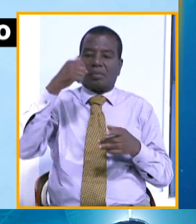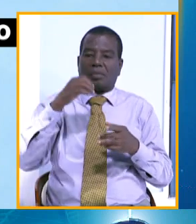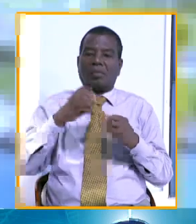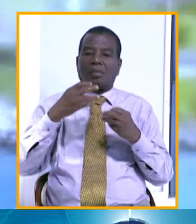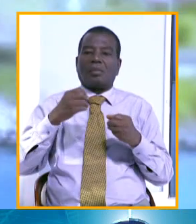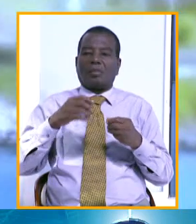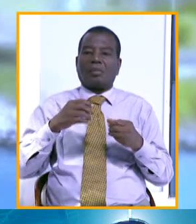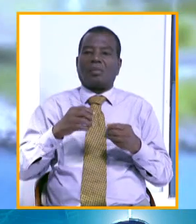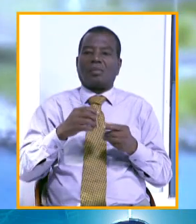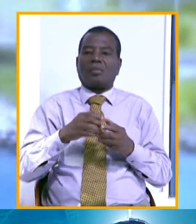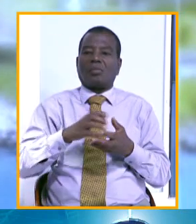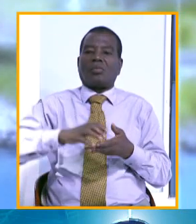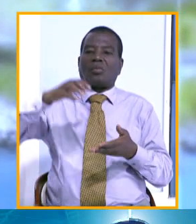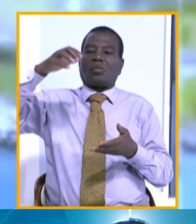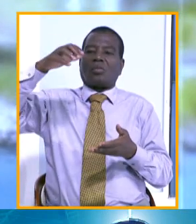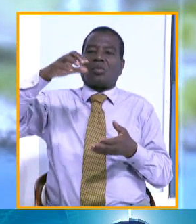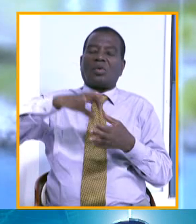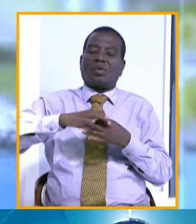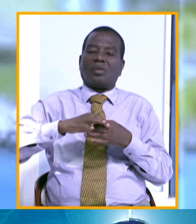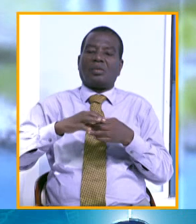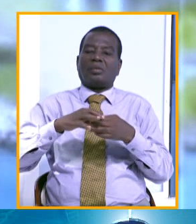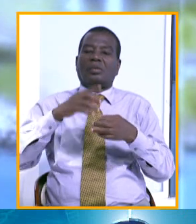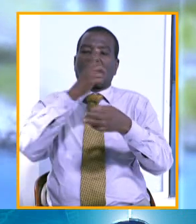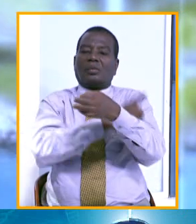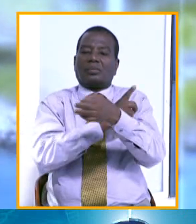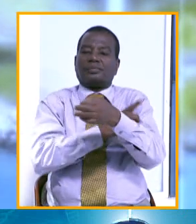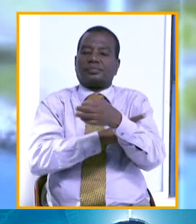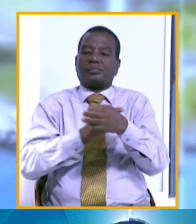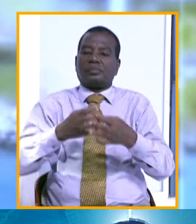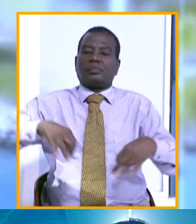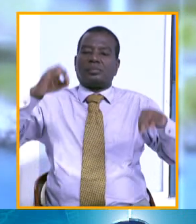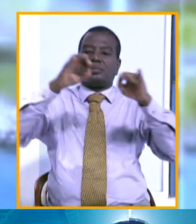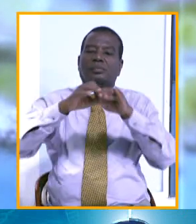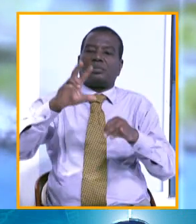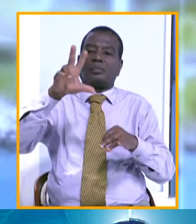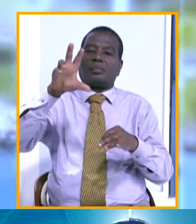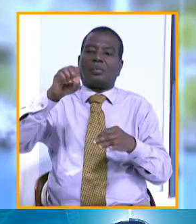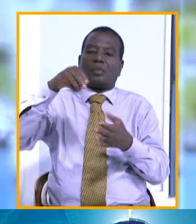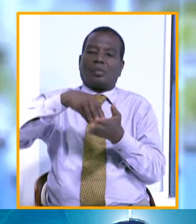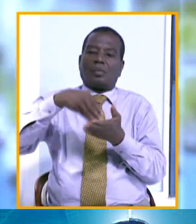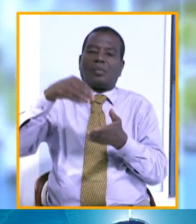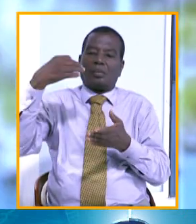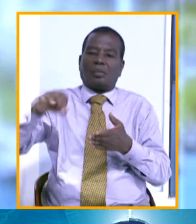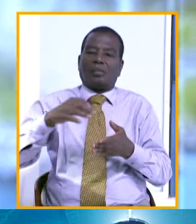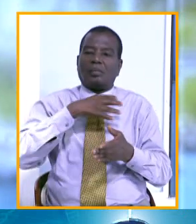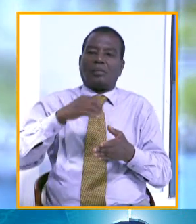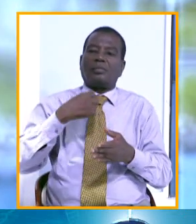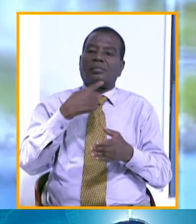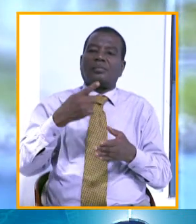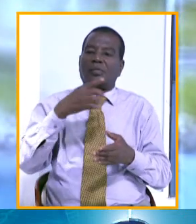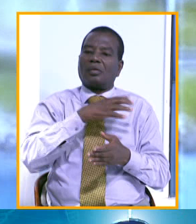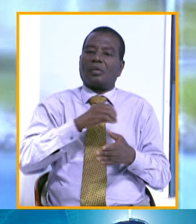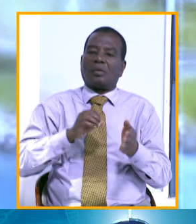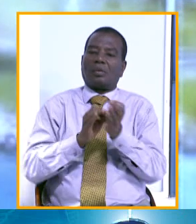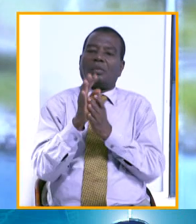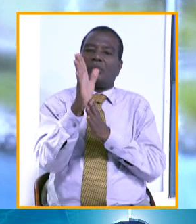quantités de drogue et autres médicaments falsifiés d'une valeur d'environ 30 millions de francs CFA ont été saisis et